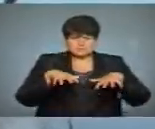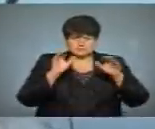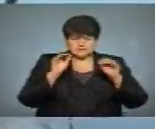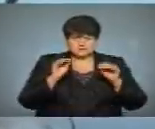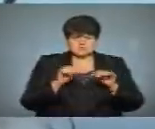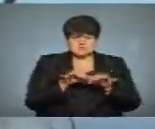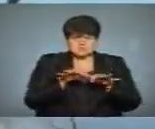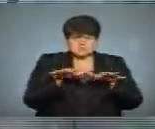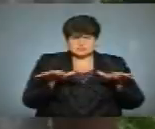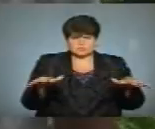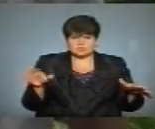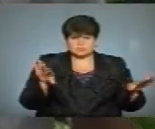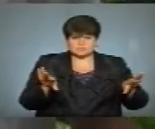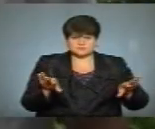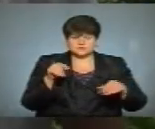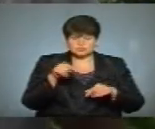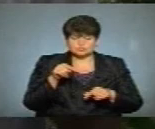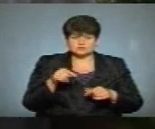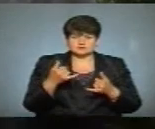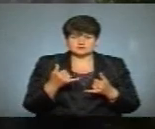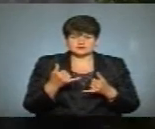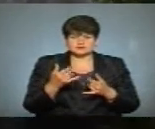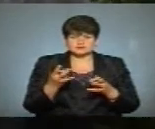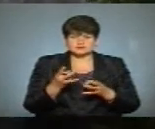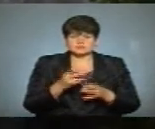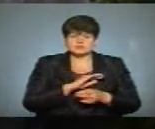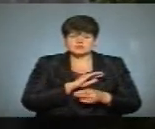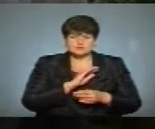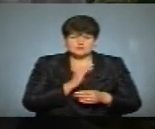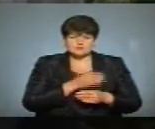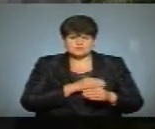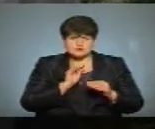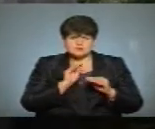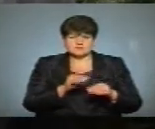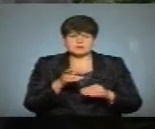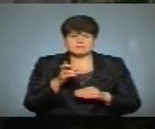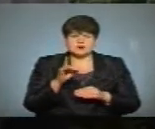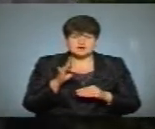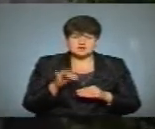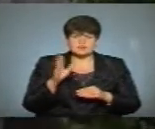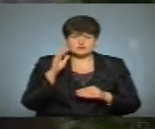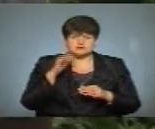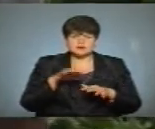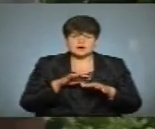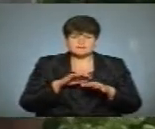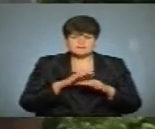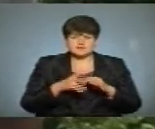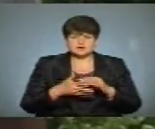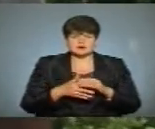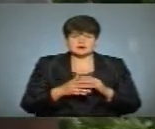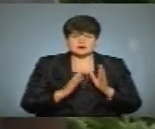берег. Тут тепер в мості укріпляти берег, тому що вода миє і коріння дерева, все починає